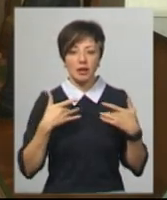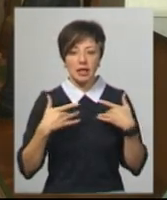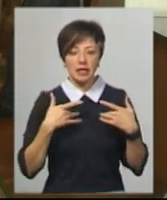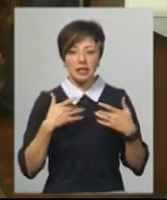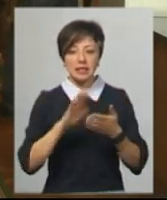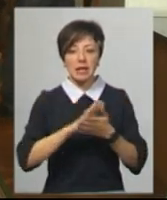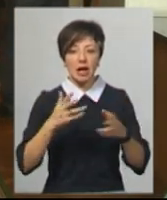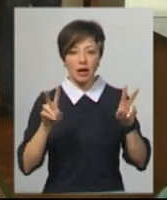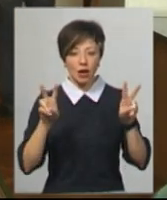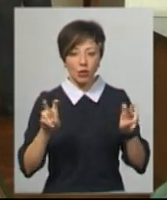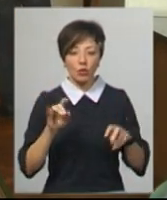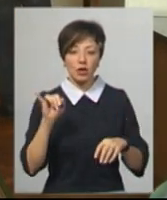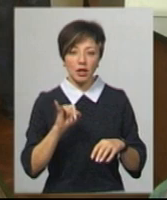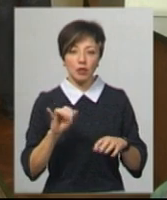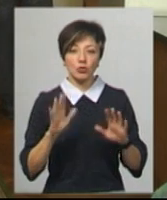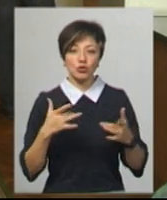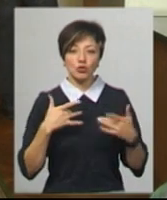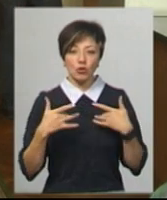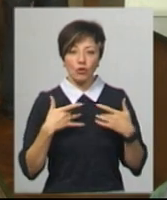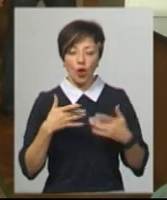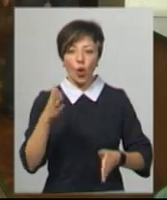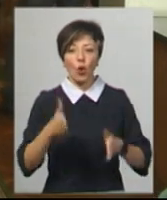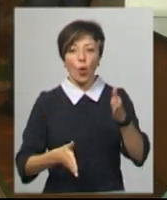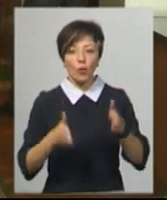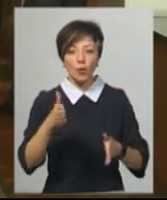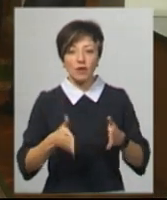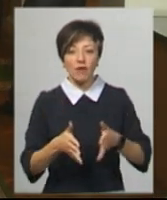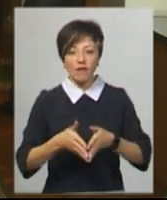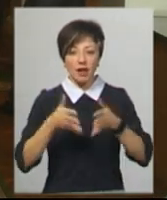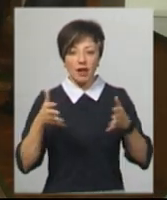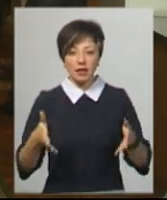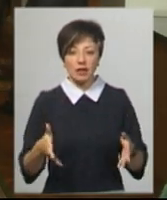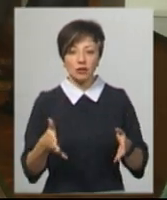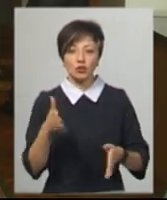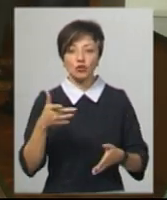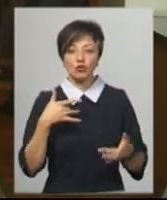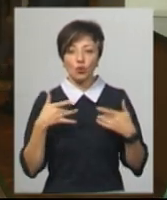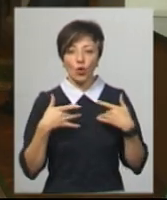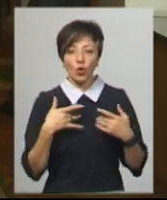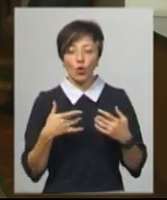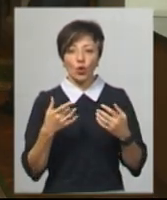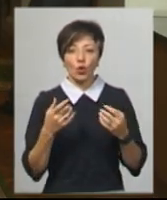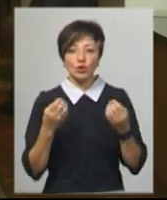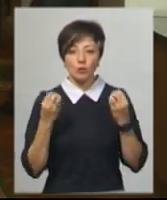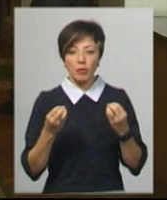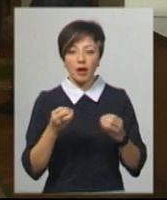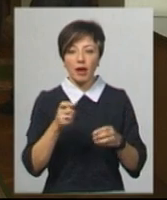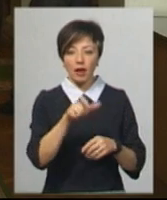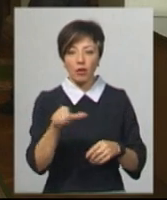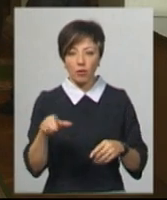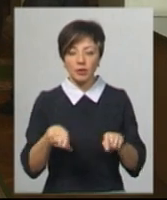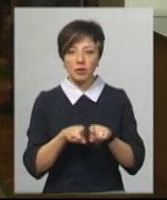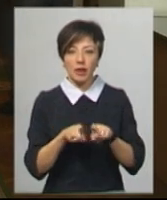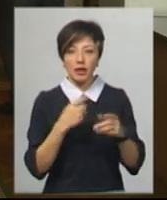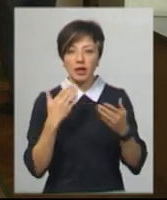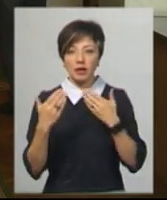ну і, відповідно, буде шоу роботів-велетнів та шоу супергероїв, після чого буде інтерактив саме з роботами